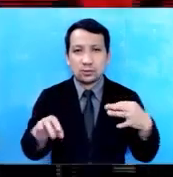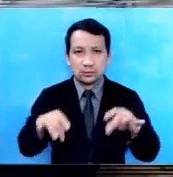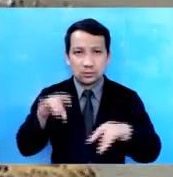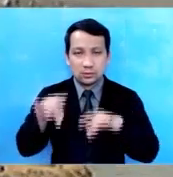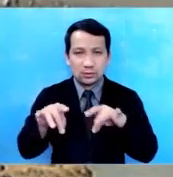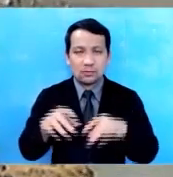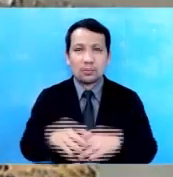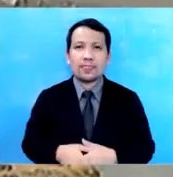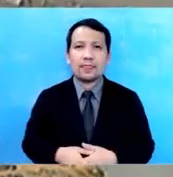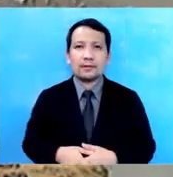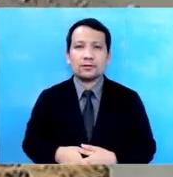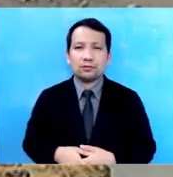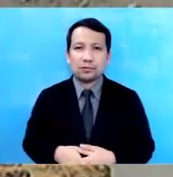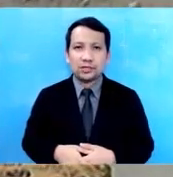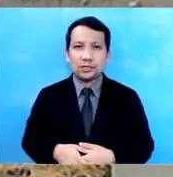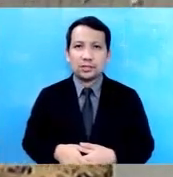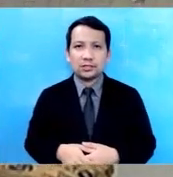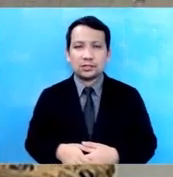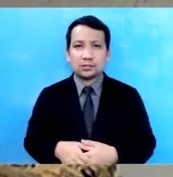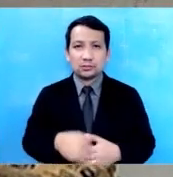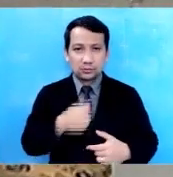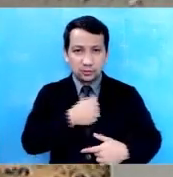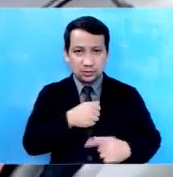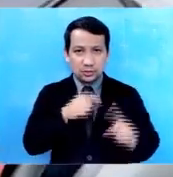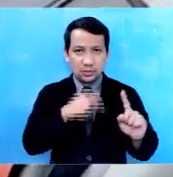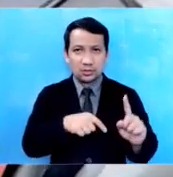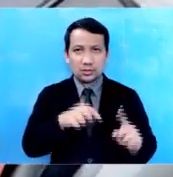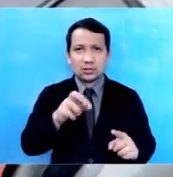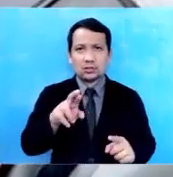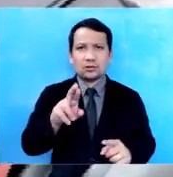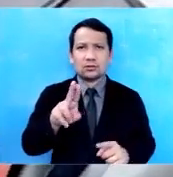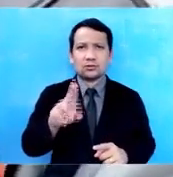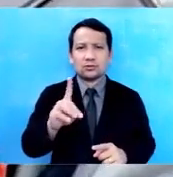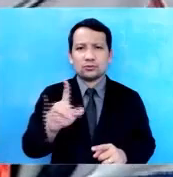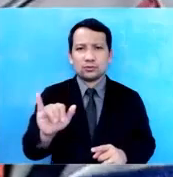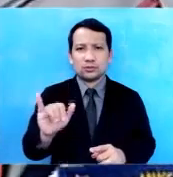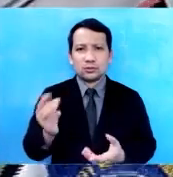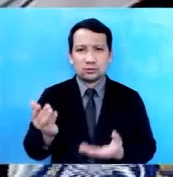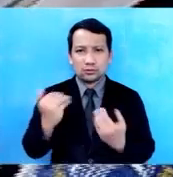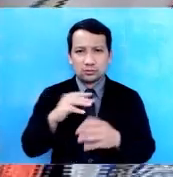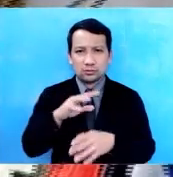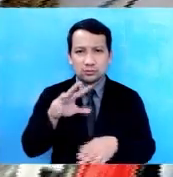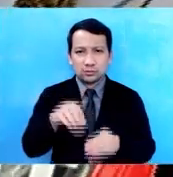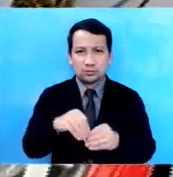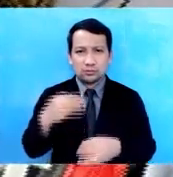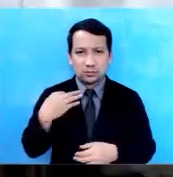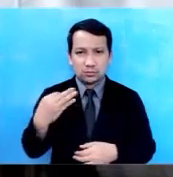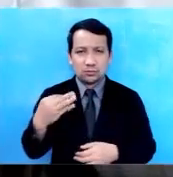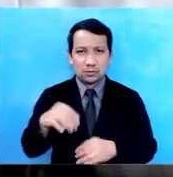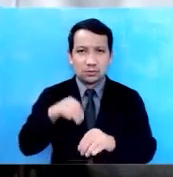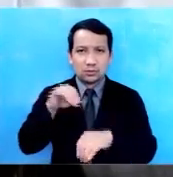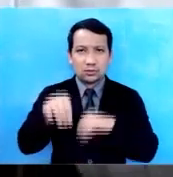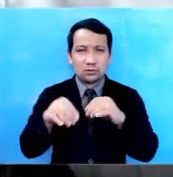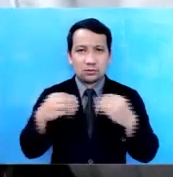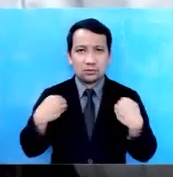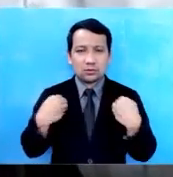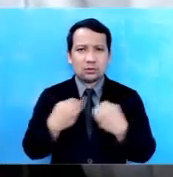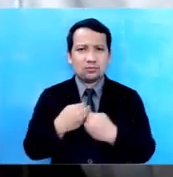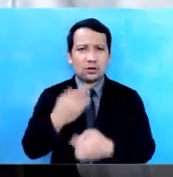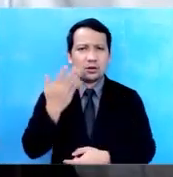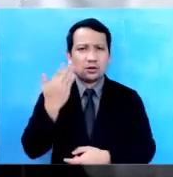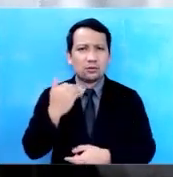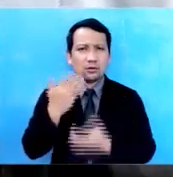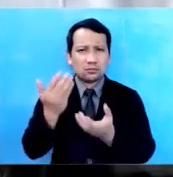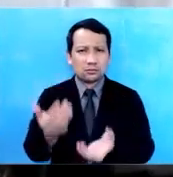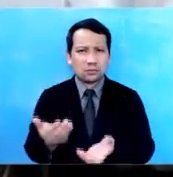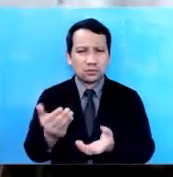members. Gaya ng security guard na si Rudy Evanches na nahikayat sa voluntaryong membership. Hindi rin daw ganoon kabigat ang